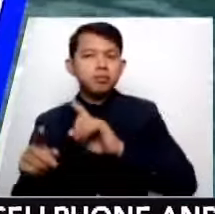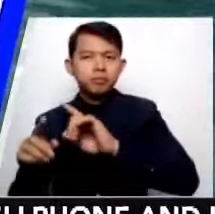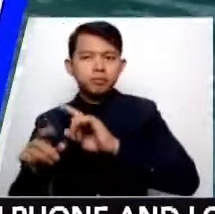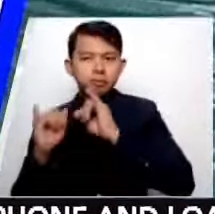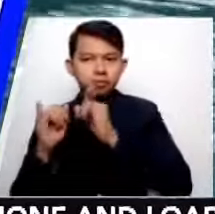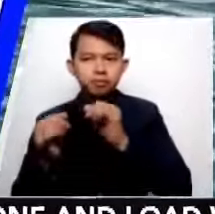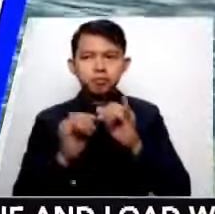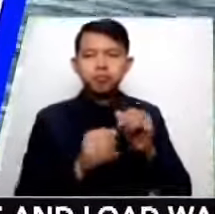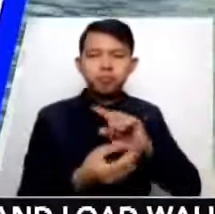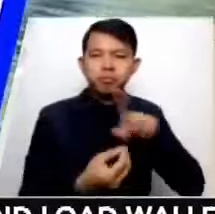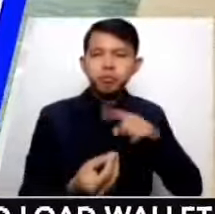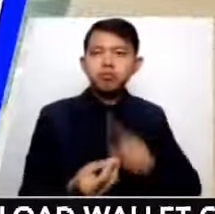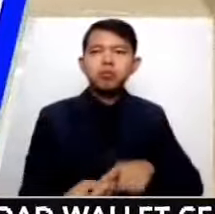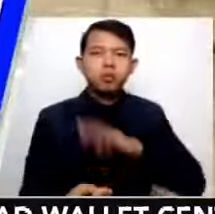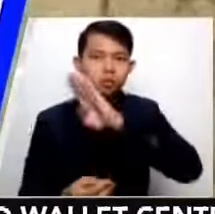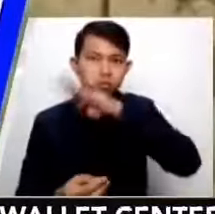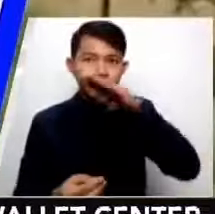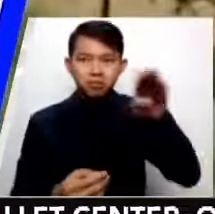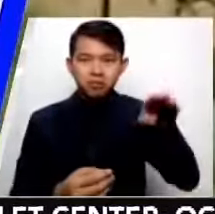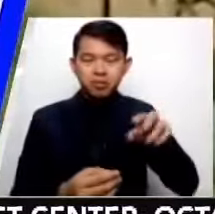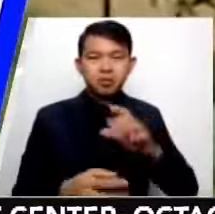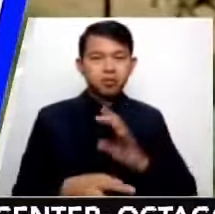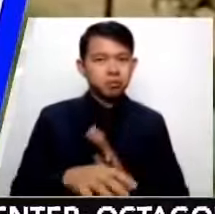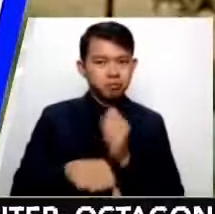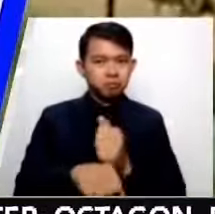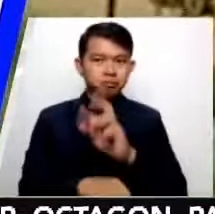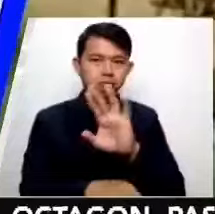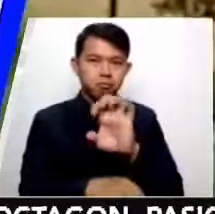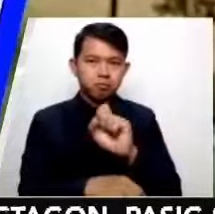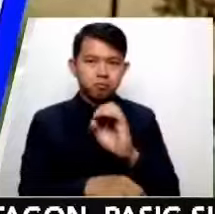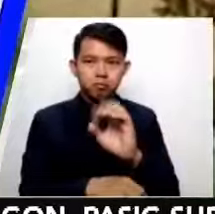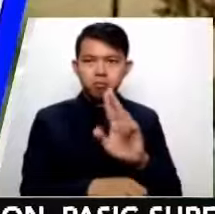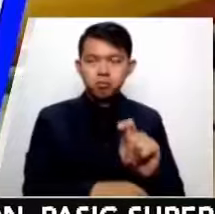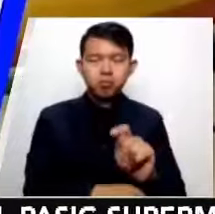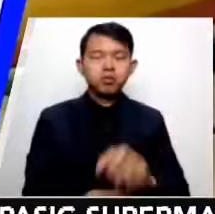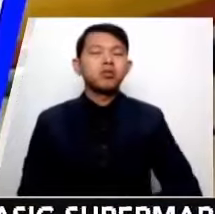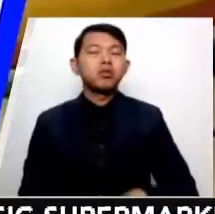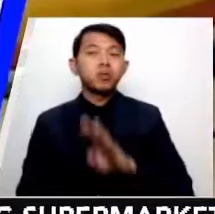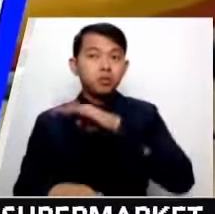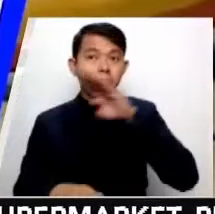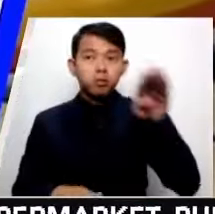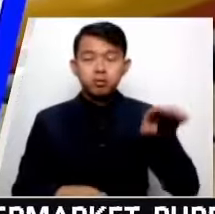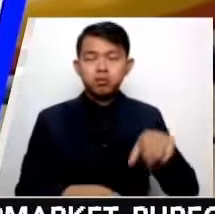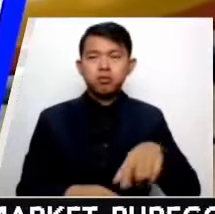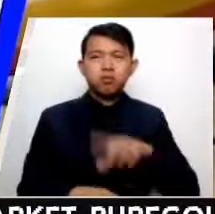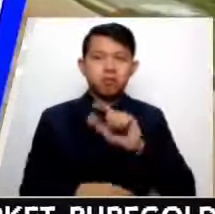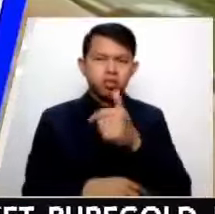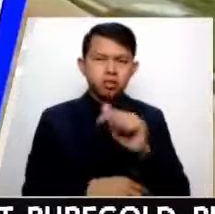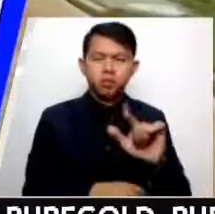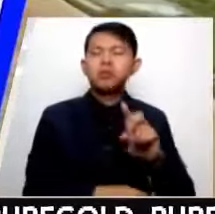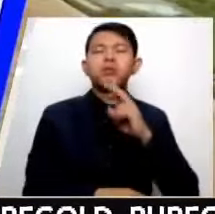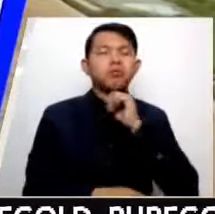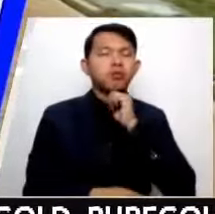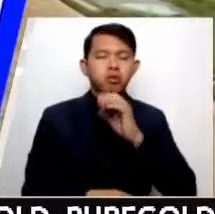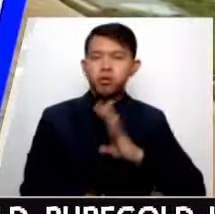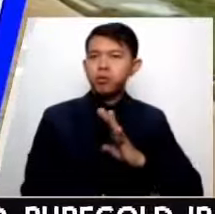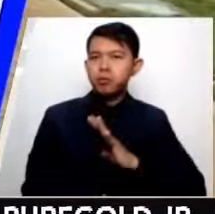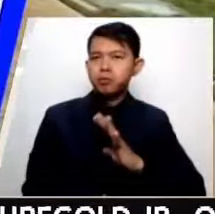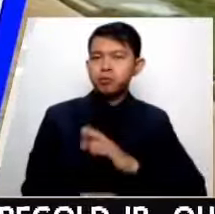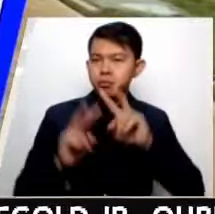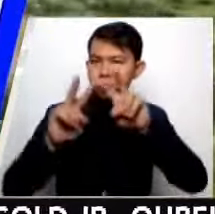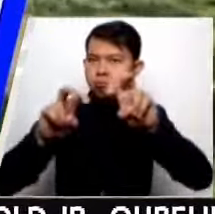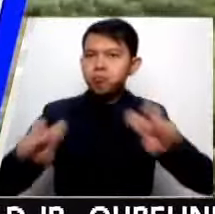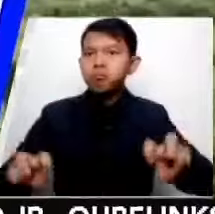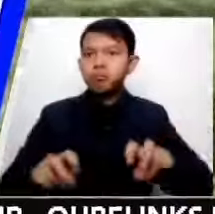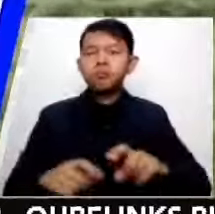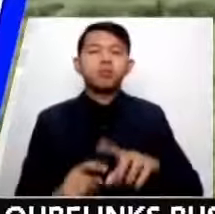Chocolate Hills. Hindi naman daw minamasama ng Bohol LGU ang imbestigasyon. Bukod sa resort sa Chocolate Hills, pinag-aaralan daw ng DENR